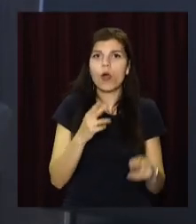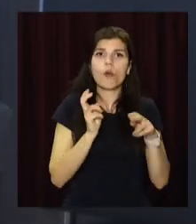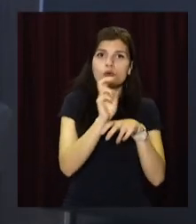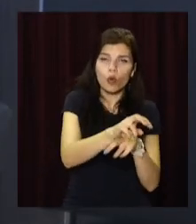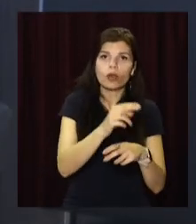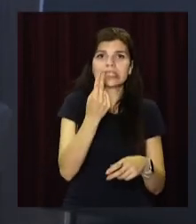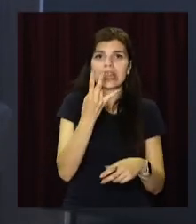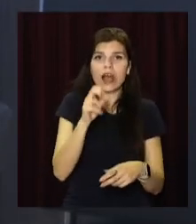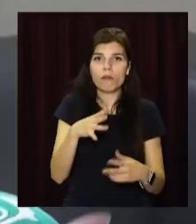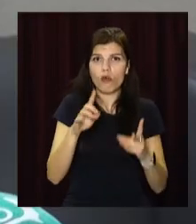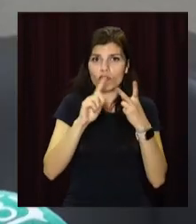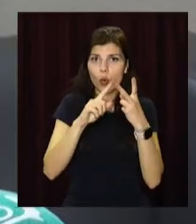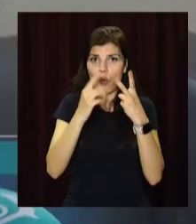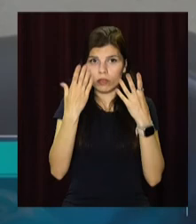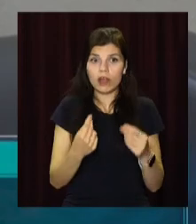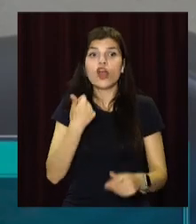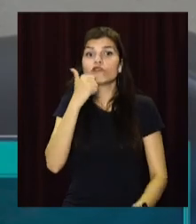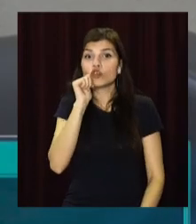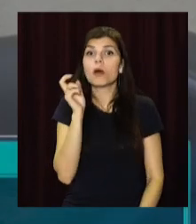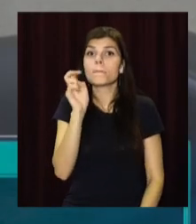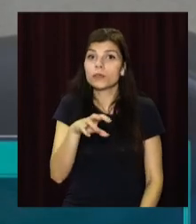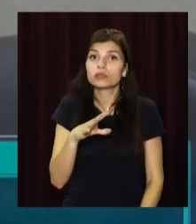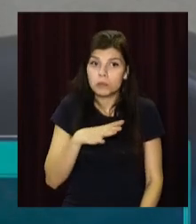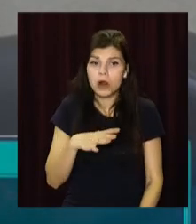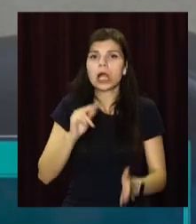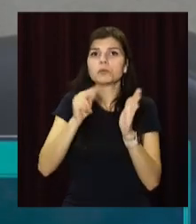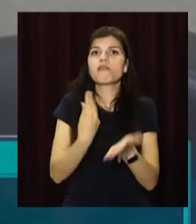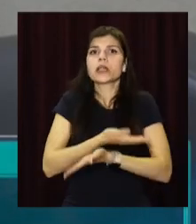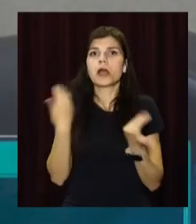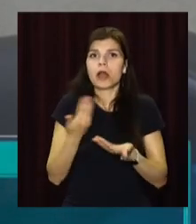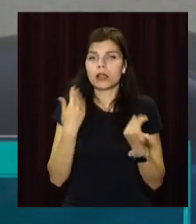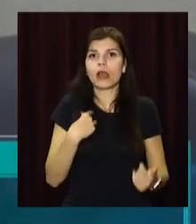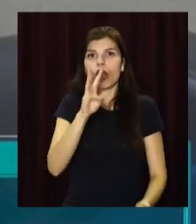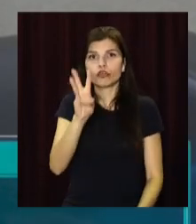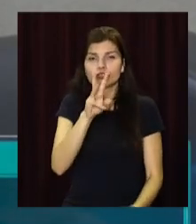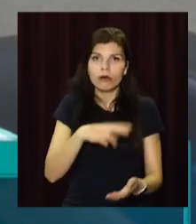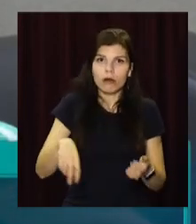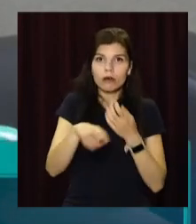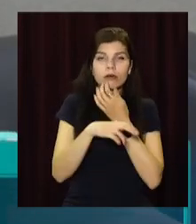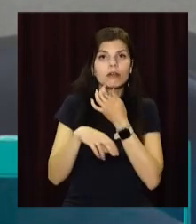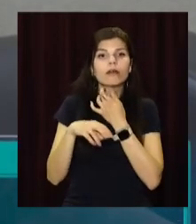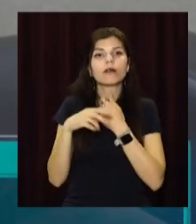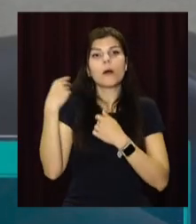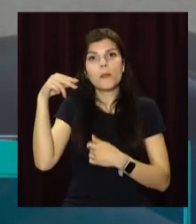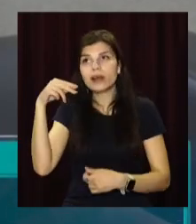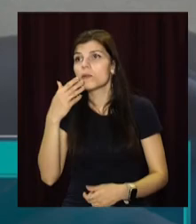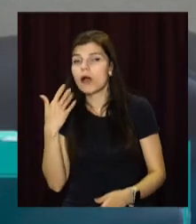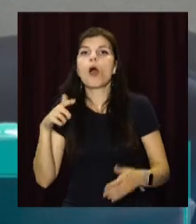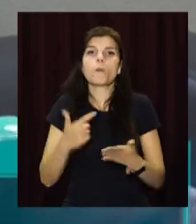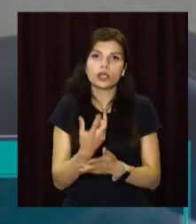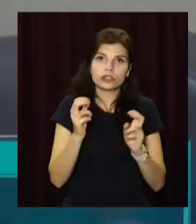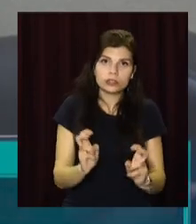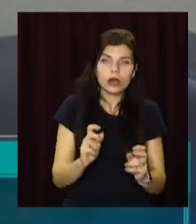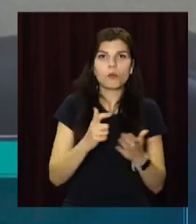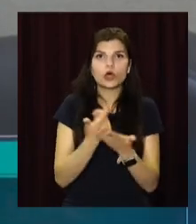вже другий день поспіль. Вчора прийшли, то справки не тут. Три часа просиділа з 12 до часу перерив, знову сидіти, а потім